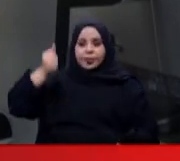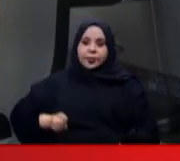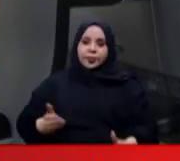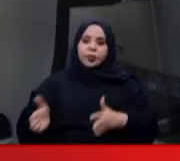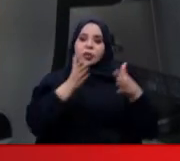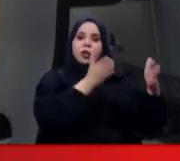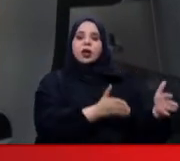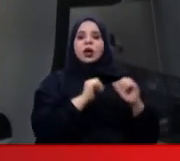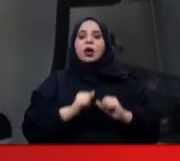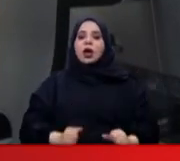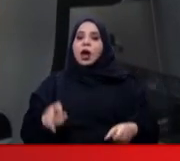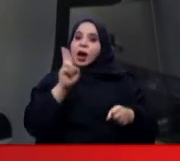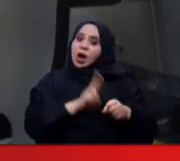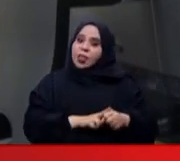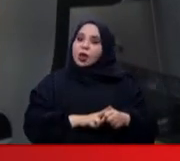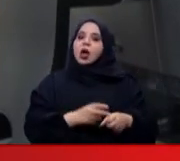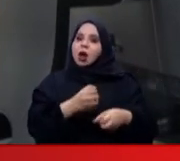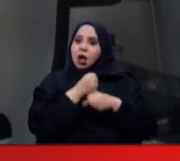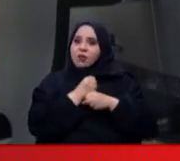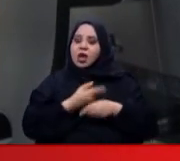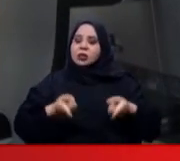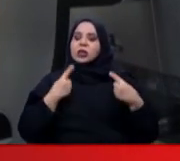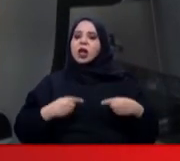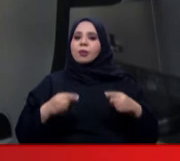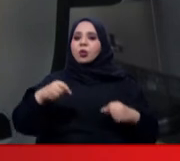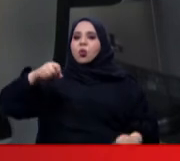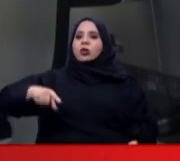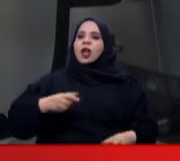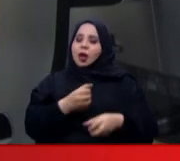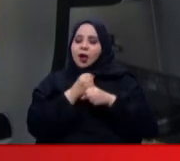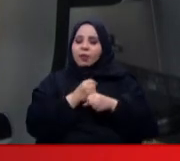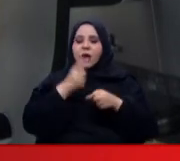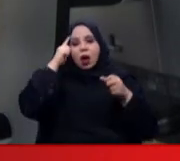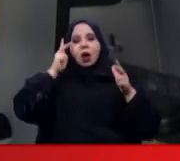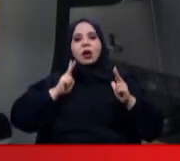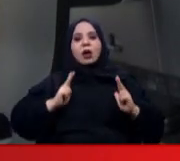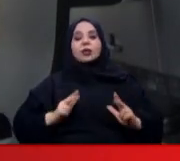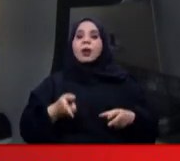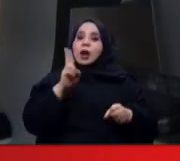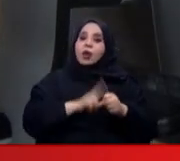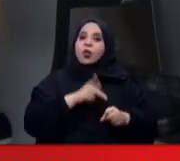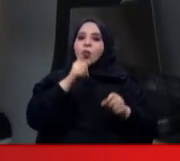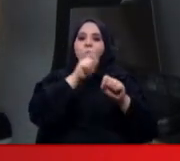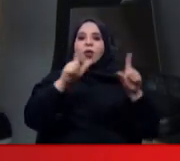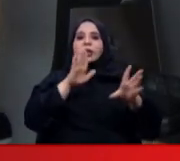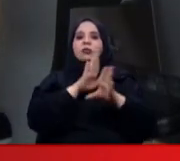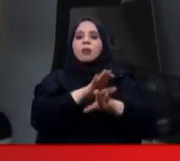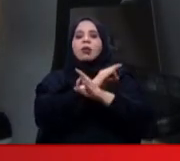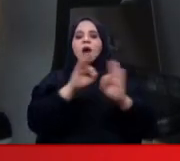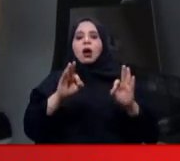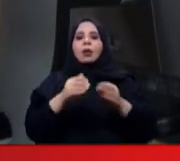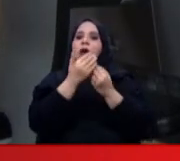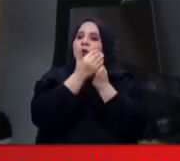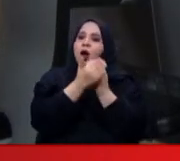البلاد المفدى حفظه الله ورعاه بالاهتمام بسلامة المواطنين والمحافظة على راحتهم، وهو ما تمثل في توفير الدعم